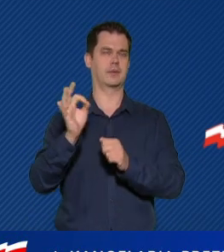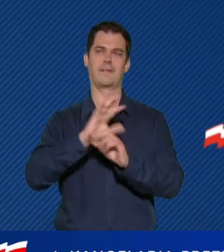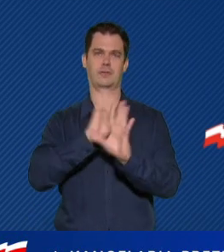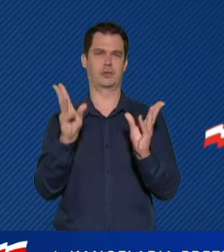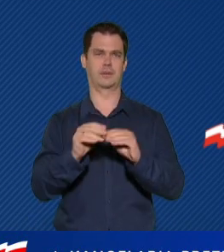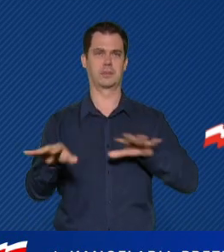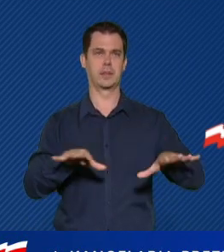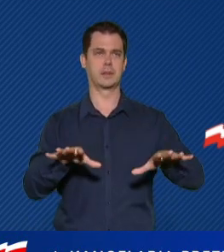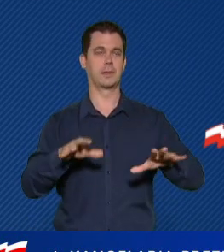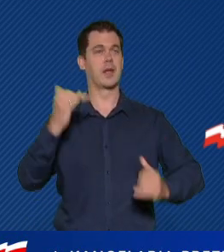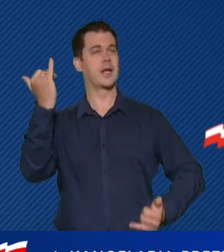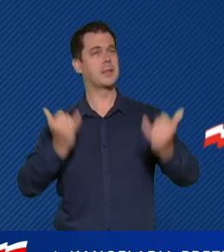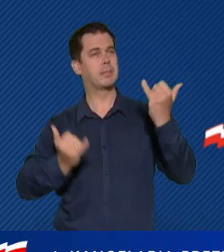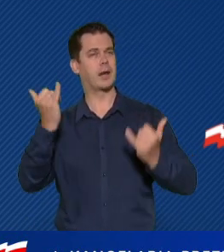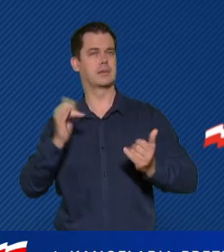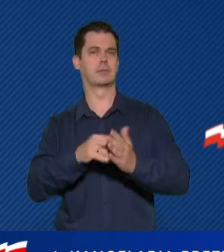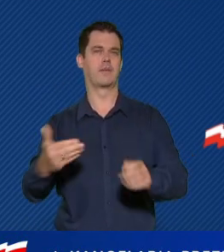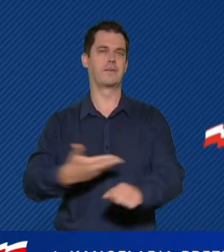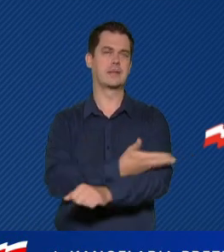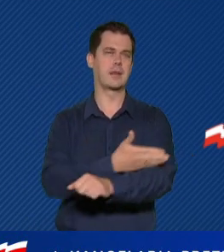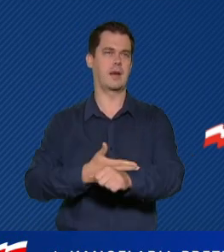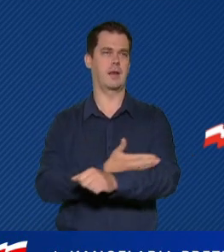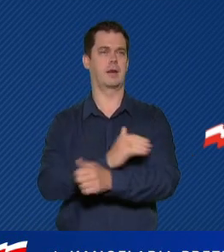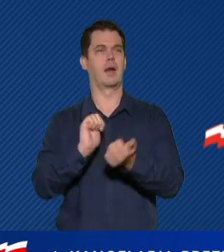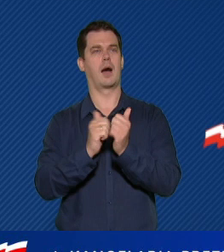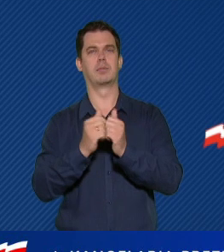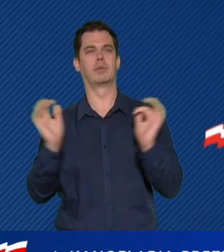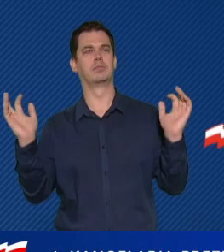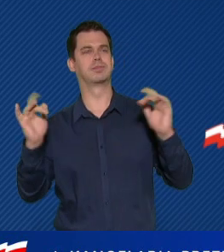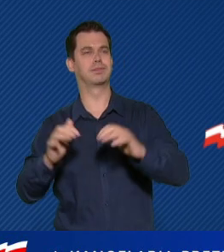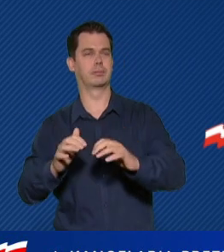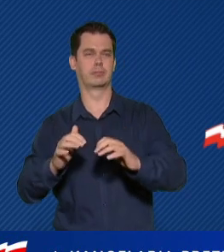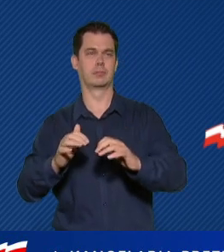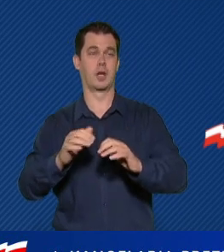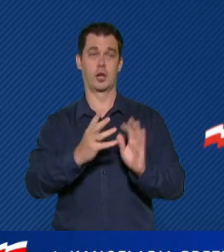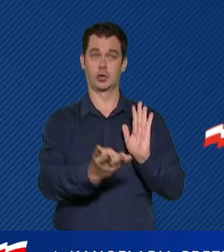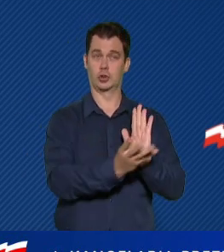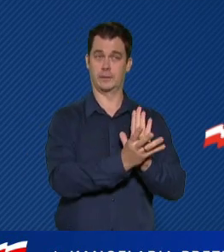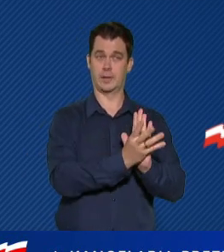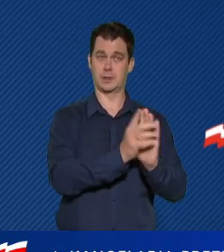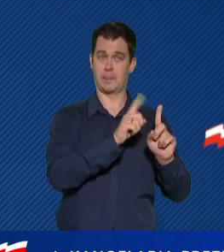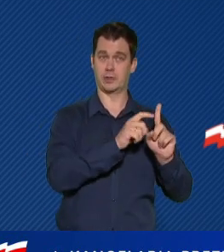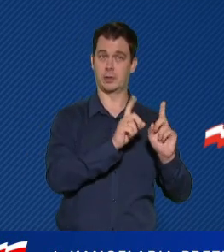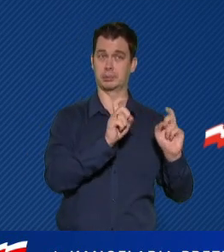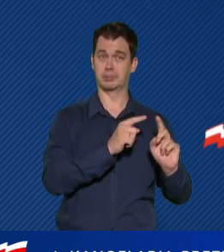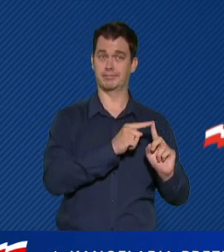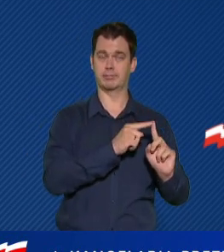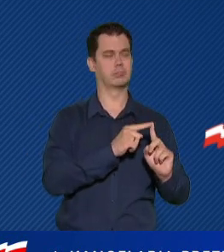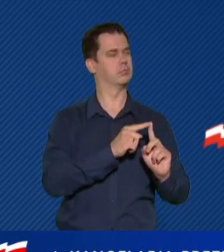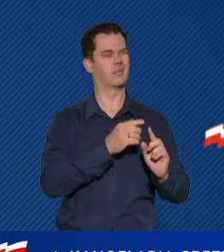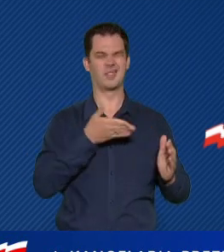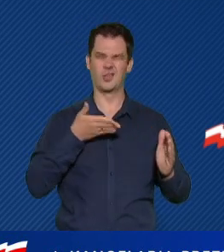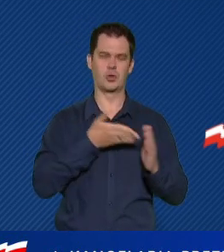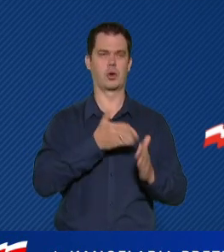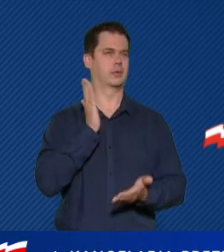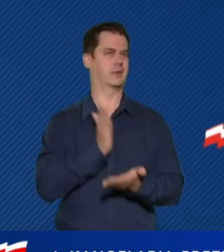W imprezach okolicznościowych, takich jak wesela czy konsolacje, od 19 października będzie mogło wziąć udział